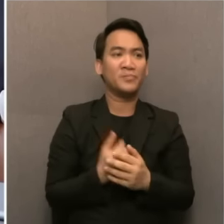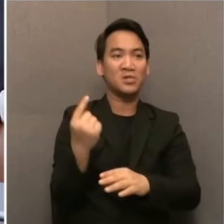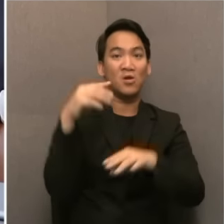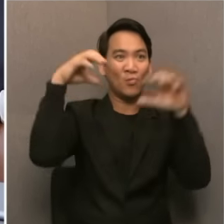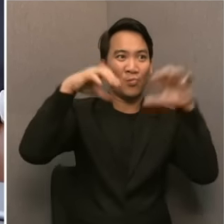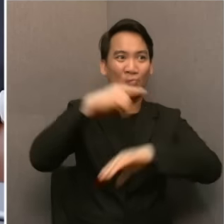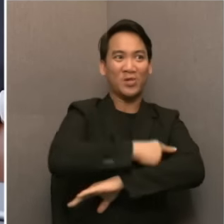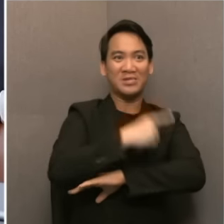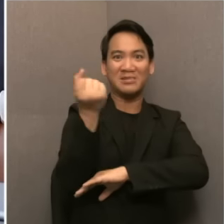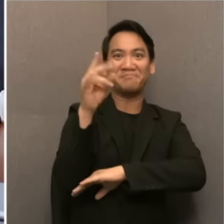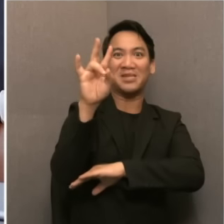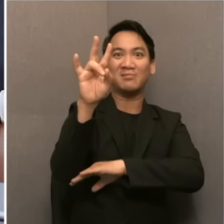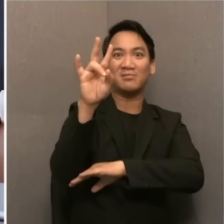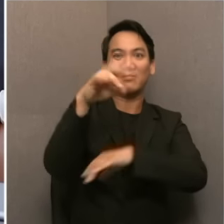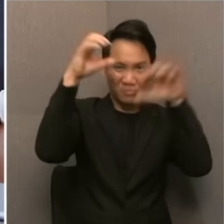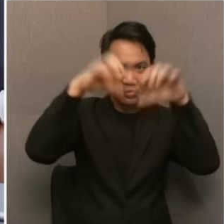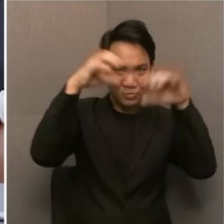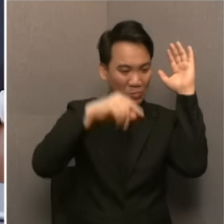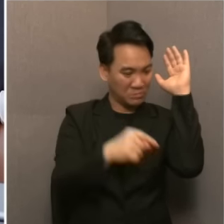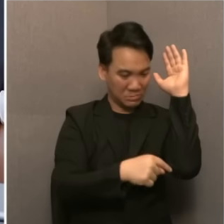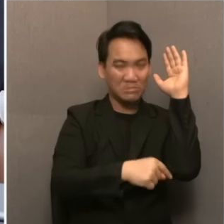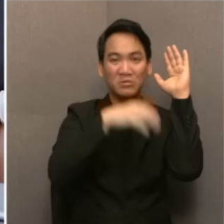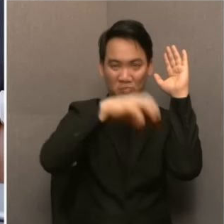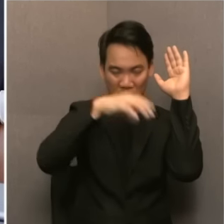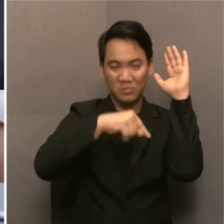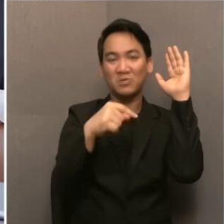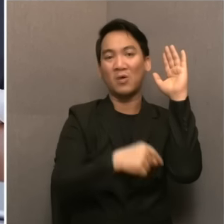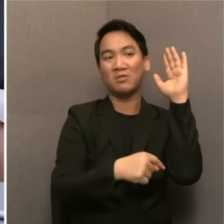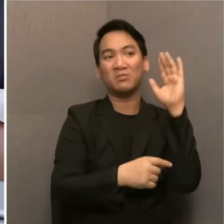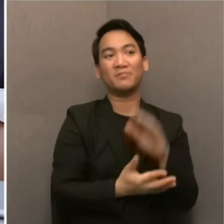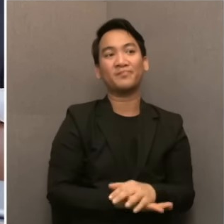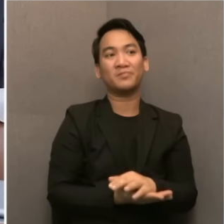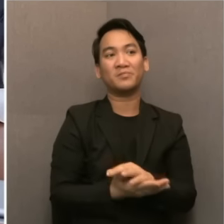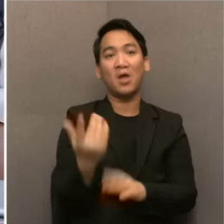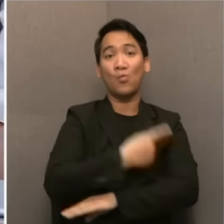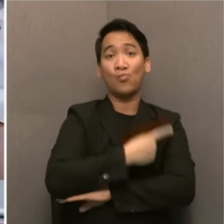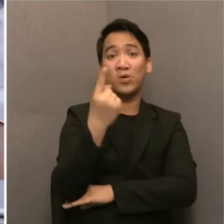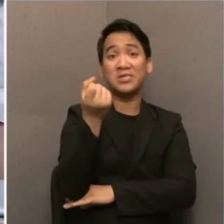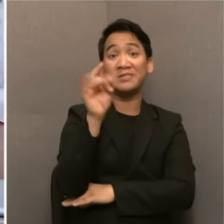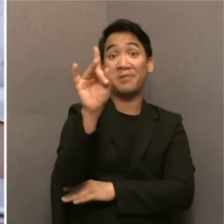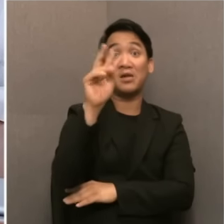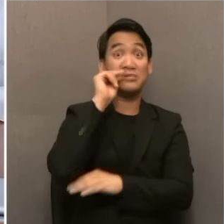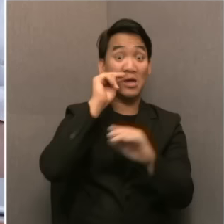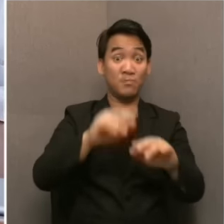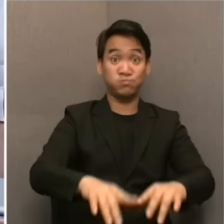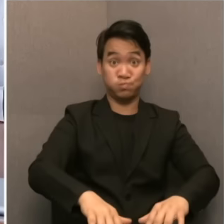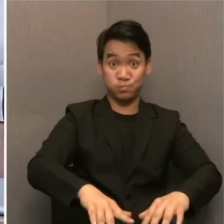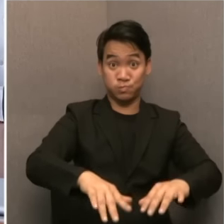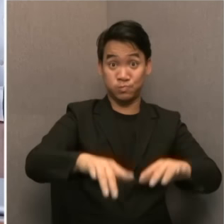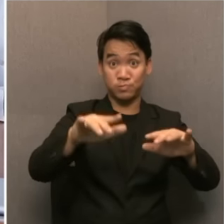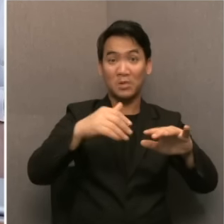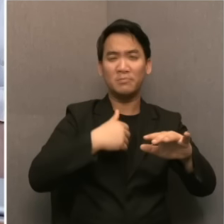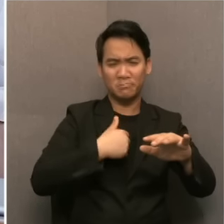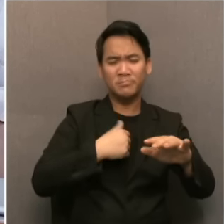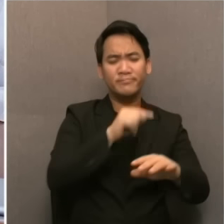กระจายอยู่ในภาคใต้เป็นส่วนใหญ่นะภาคตอนบนนี้ก็คงน้อยสำหรับวันที่18ที่เราคาดการณ์ว่าน้ำทะเลหนุนสูง สูง อาจจะมีอยู่บ้างในบริเวณ